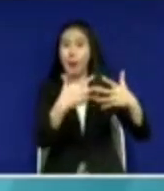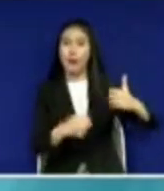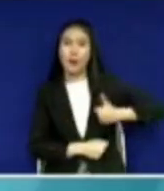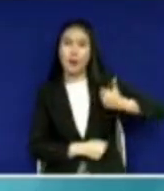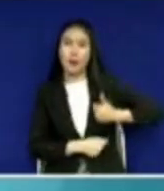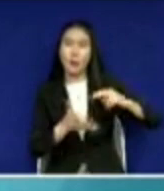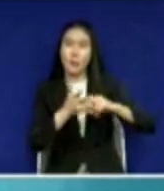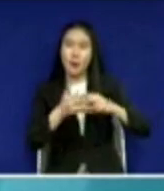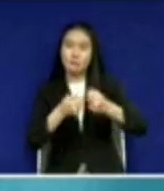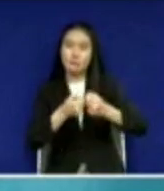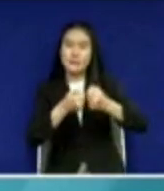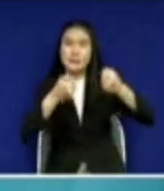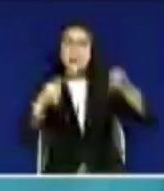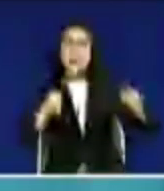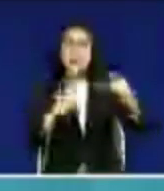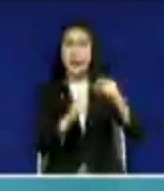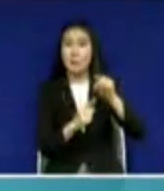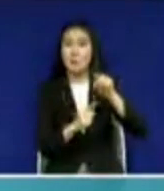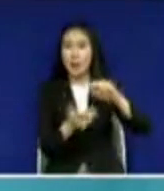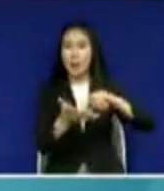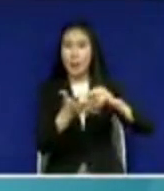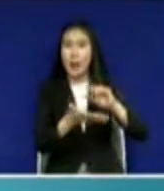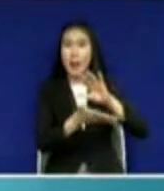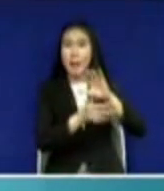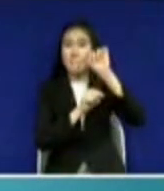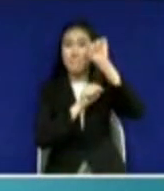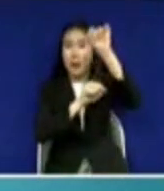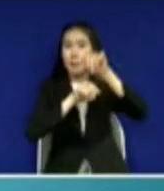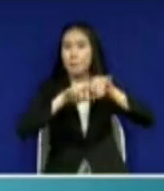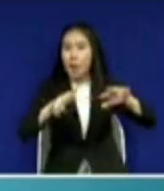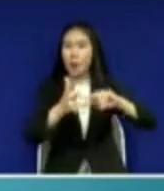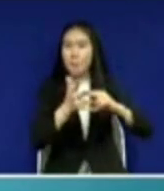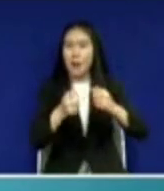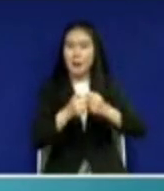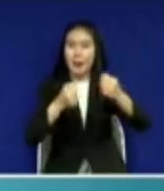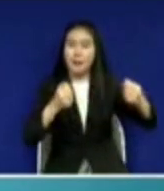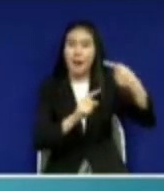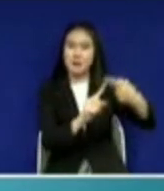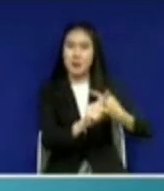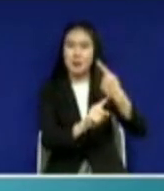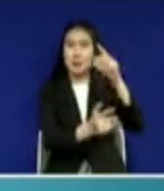การขยายคำสั่งห้ามการเดินทางข้ามแดนระหว่างกันออกไปอีก1เดือนค่ะ